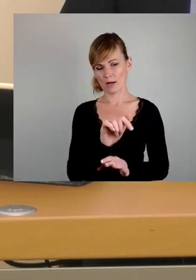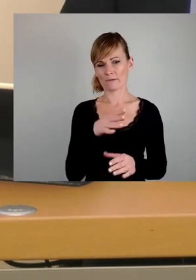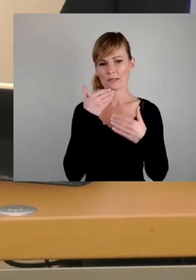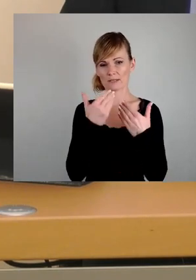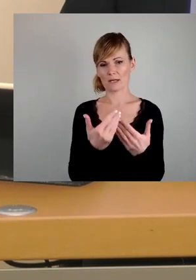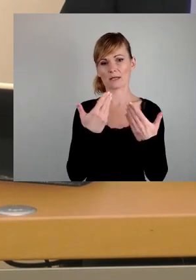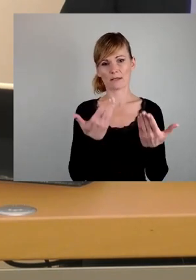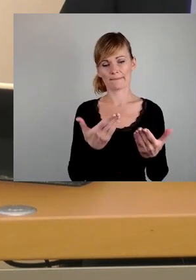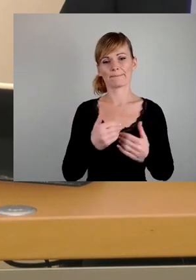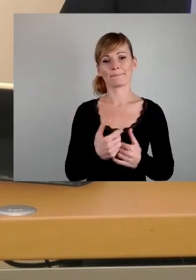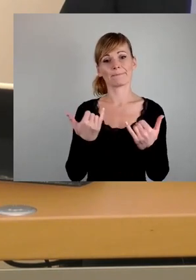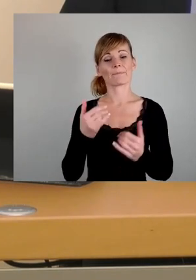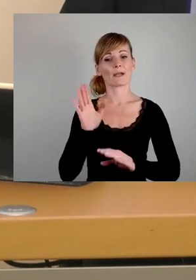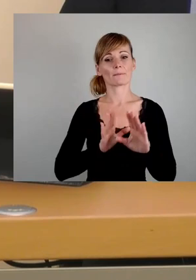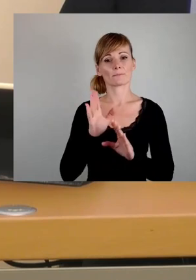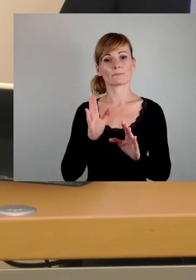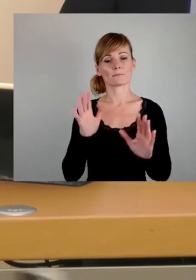wir den Abstimmungszyklus